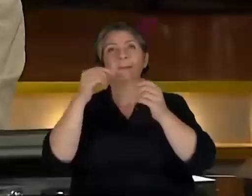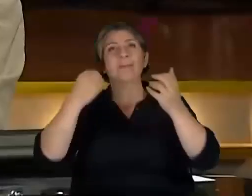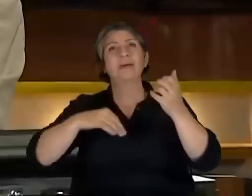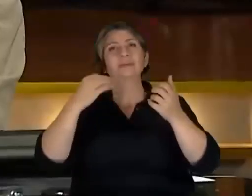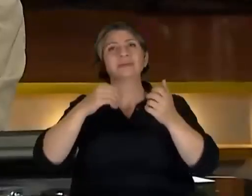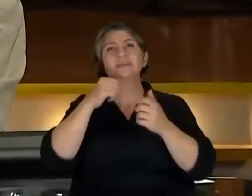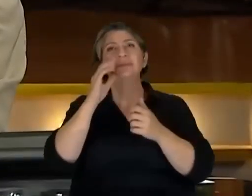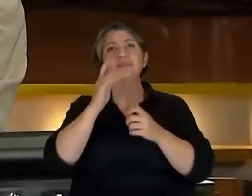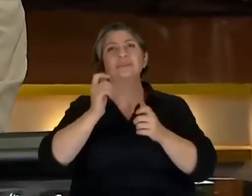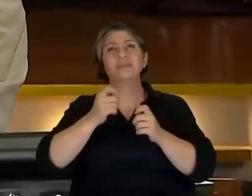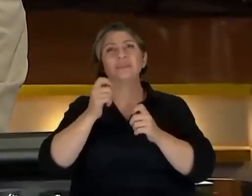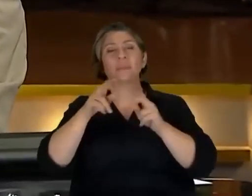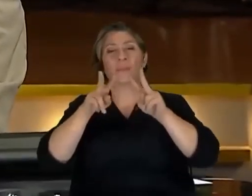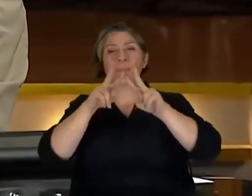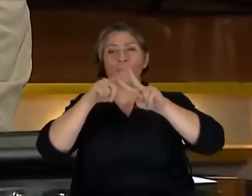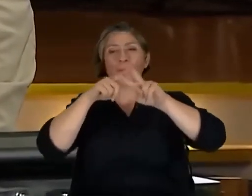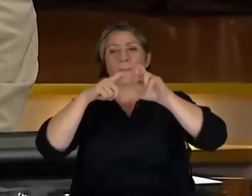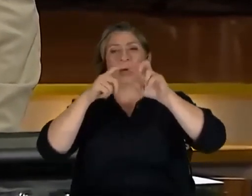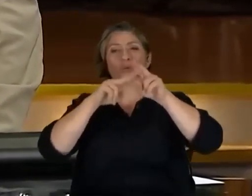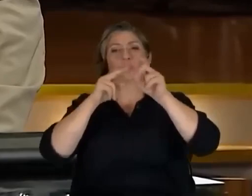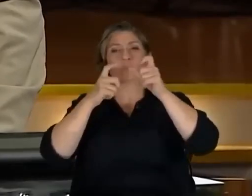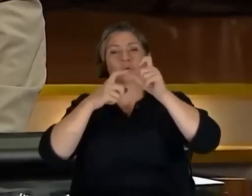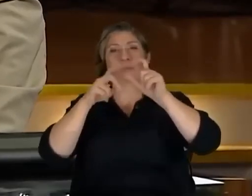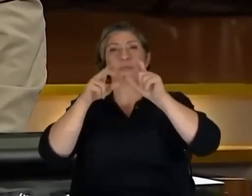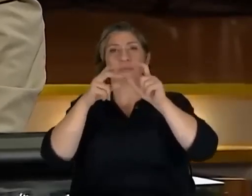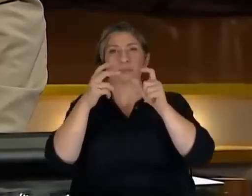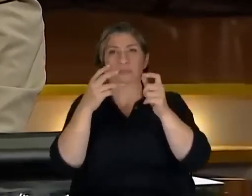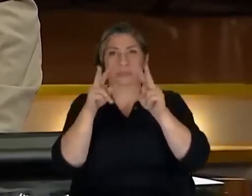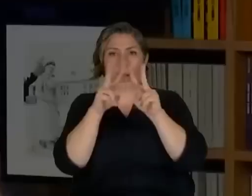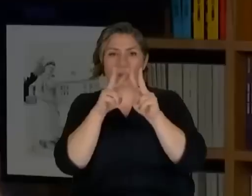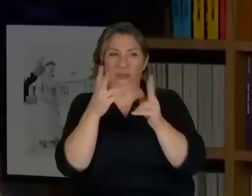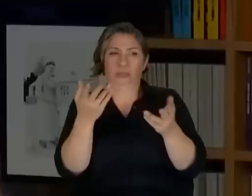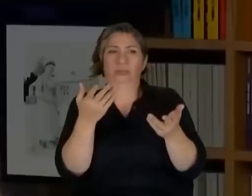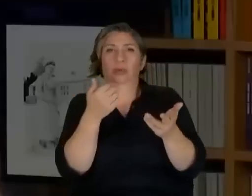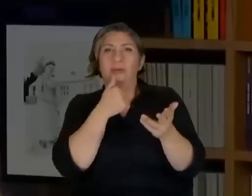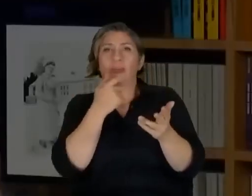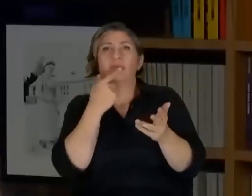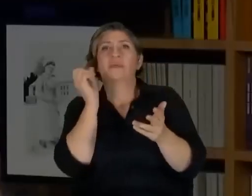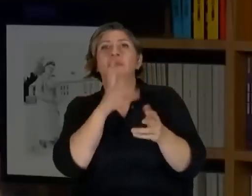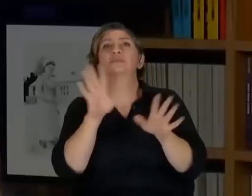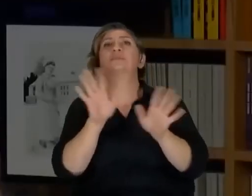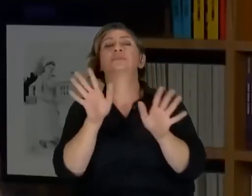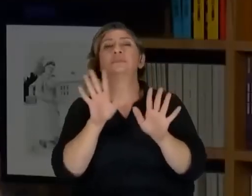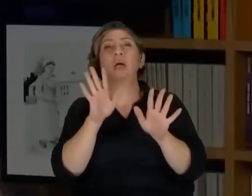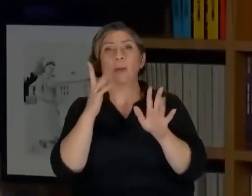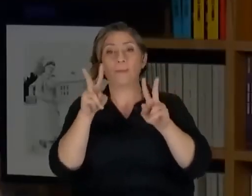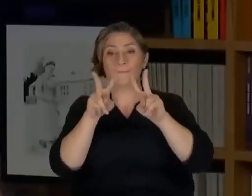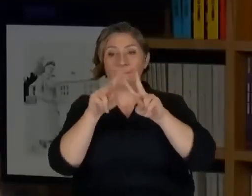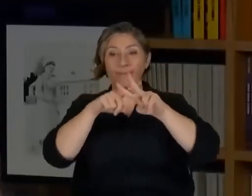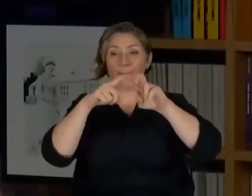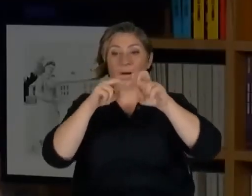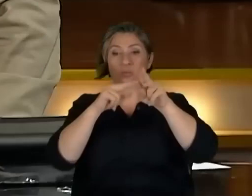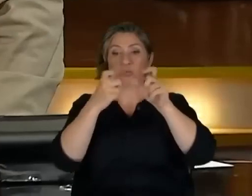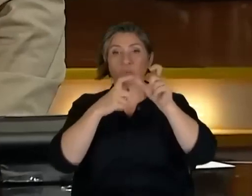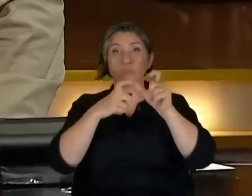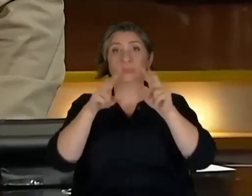gittik. Marcus Miller'a gittik. Evet. Yani adam iyi Marcus Miller evet, tabii. Şimdi tabii Marcus ki. Miller'a laf etmemiş değil fakat. Hı-hı. Bir Marcus Miller